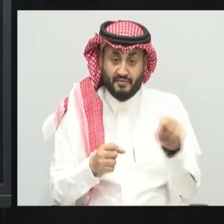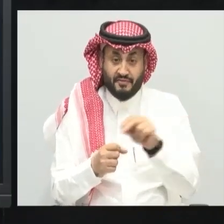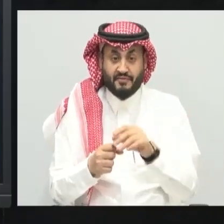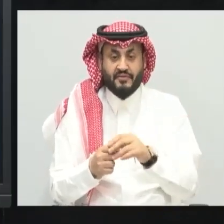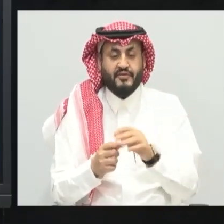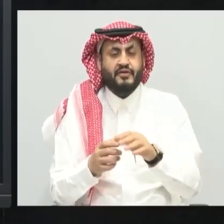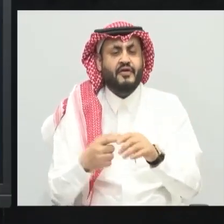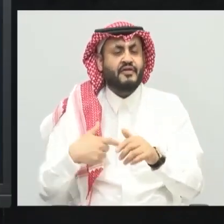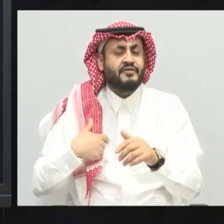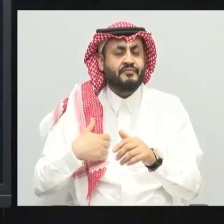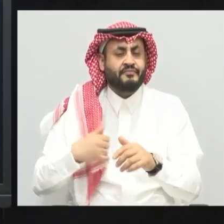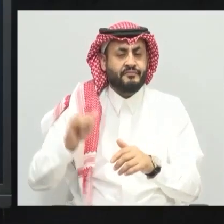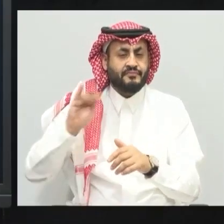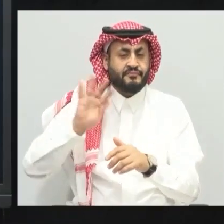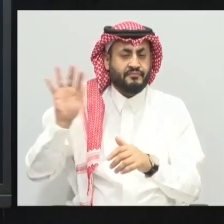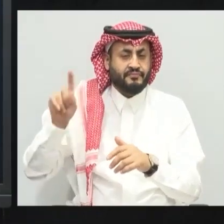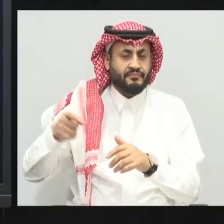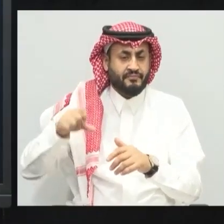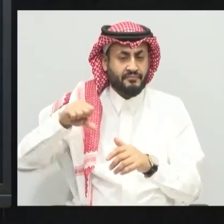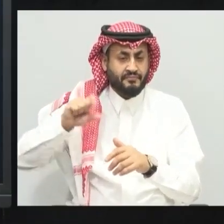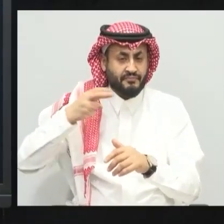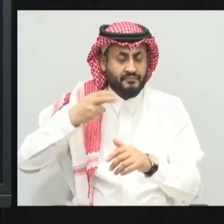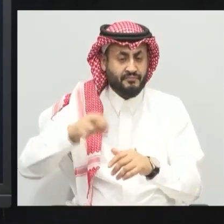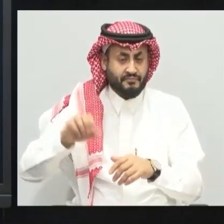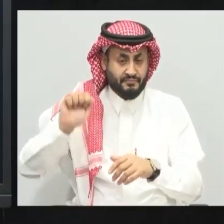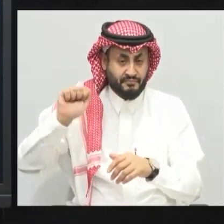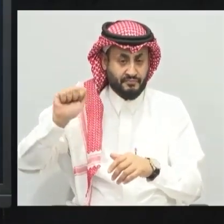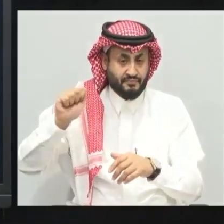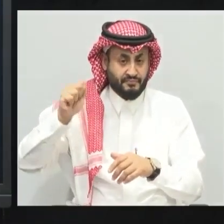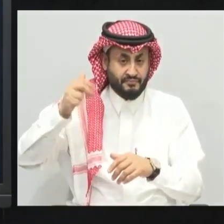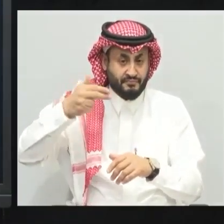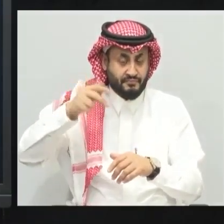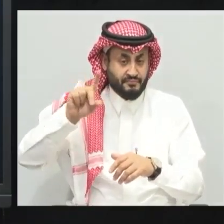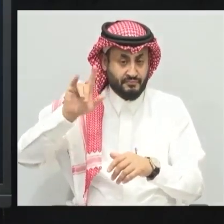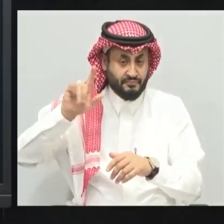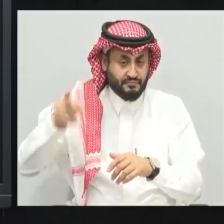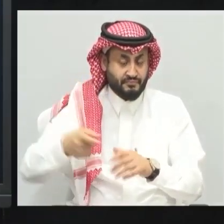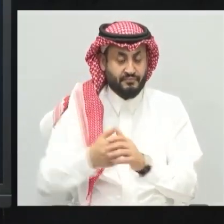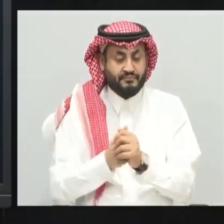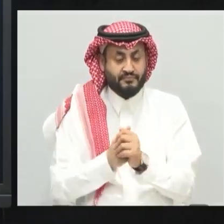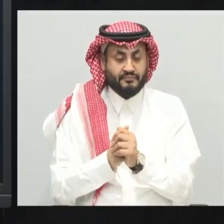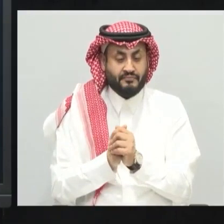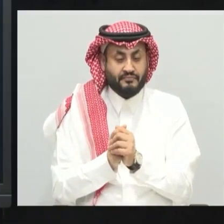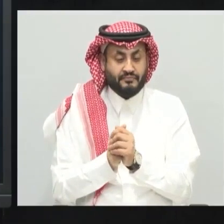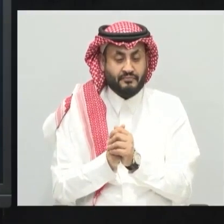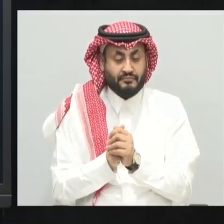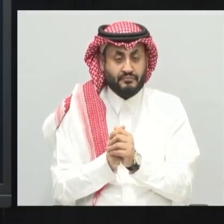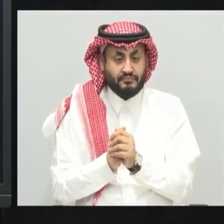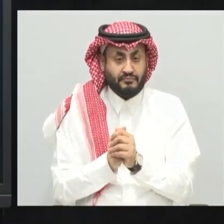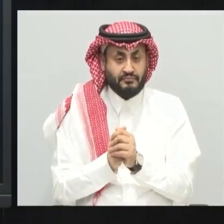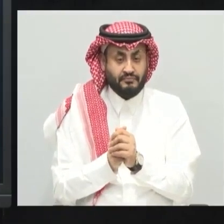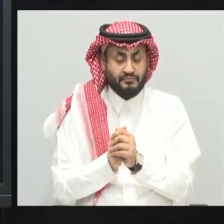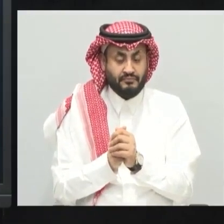مقارنه بغيره من المشاريع الاخرى هذا لا يعيبه سواء كان العدد القليل او الراس المال القليل